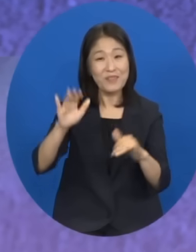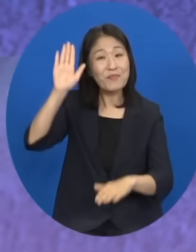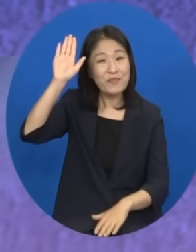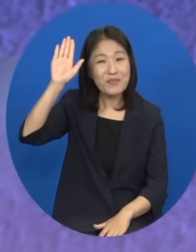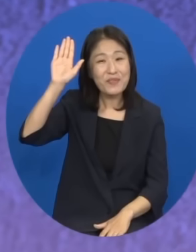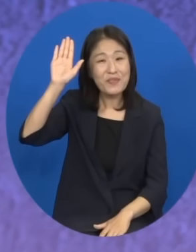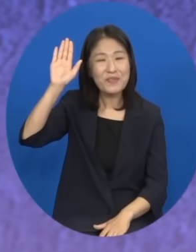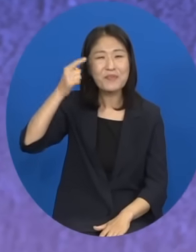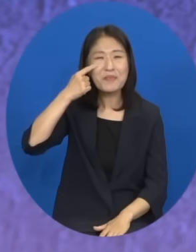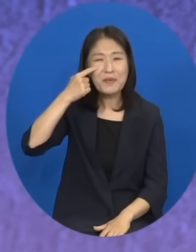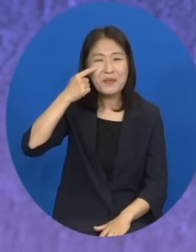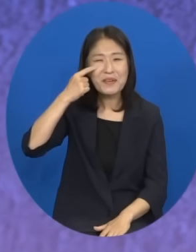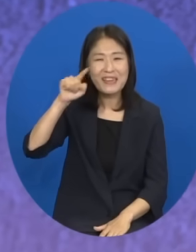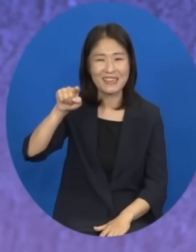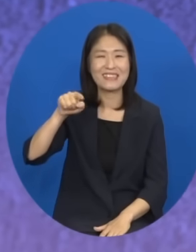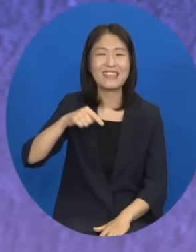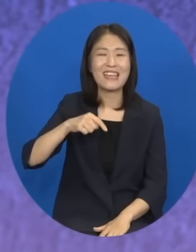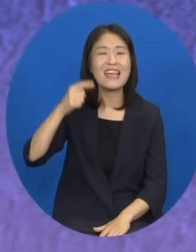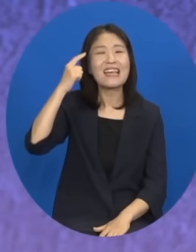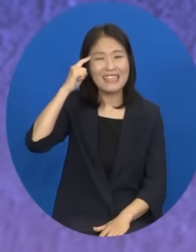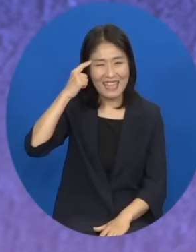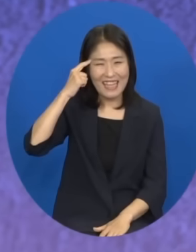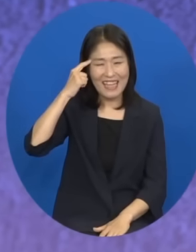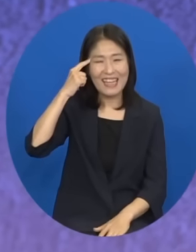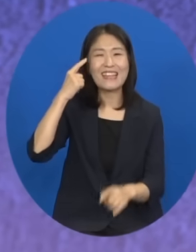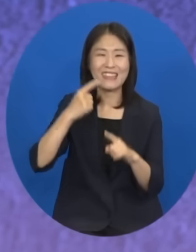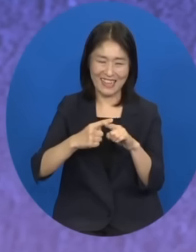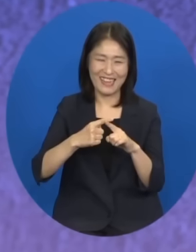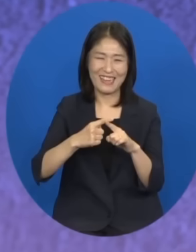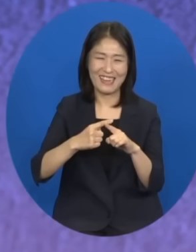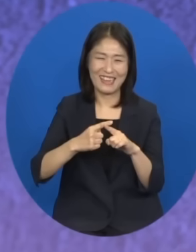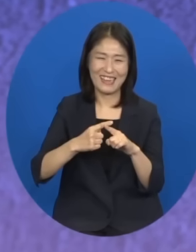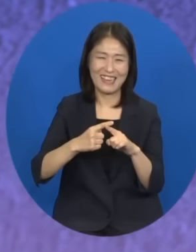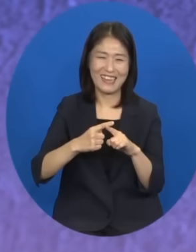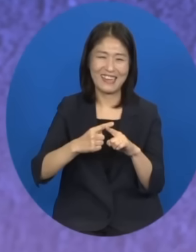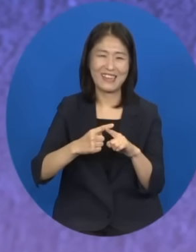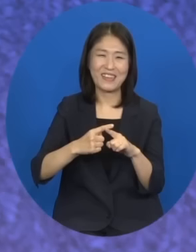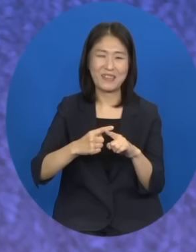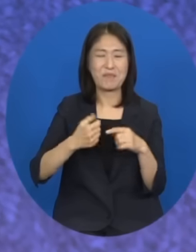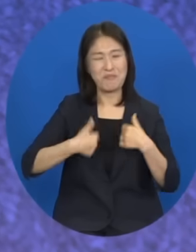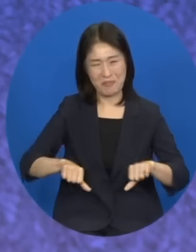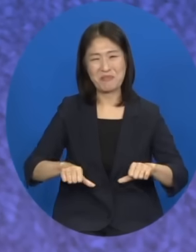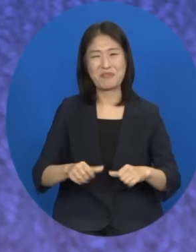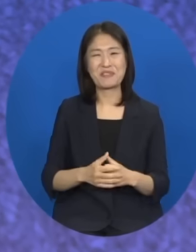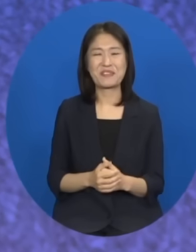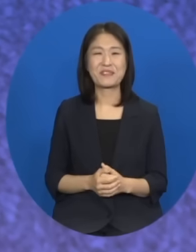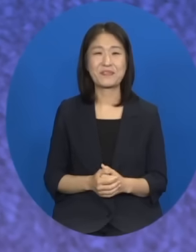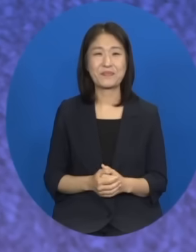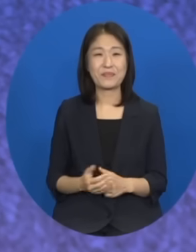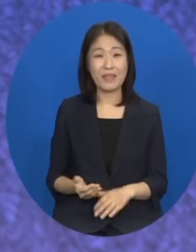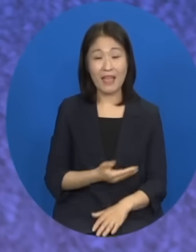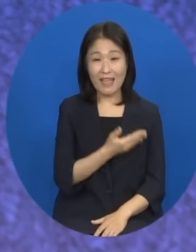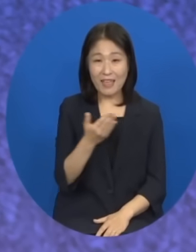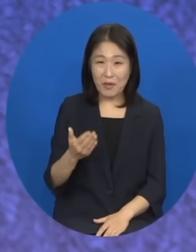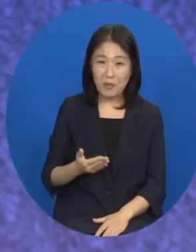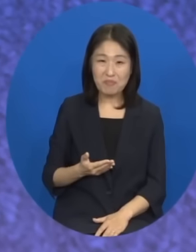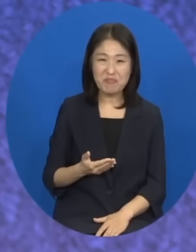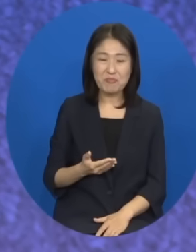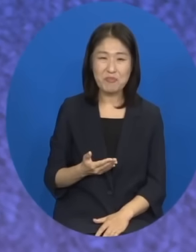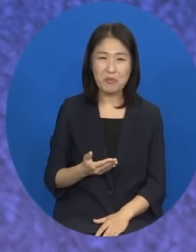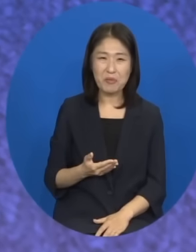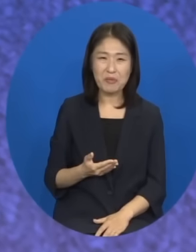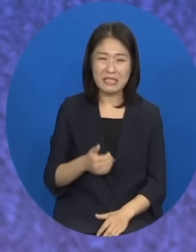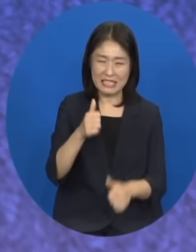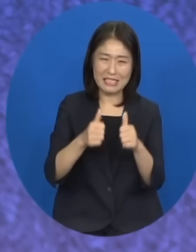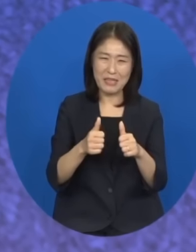생각을 잠깐 했다가 또 시험 들 수도 있을 것 같아서 여러분들이 시험 들 일이 없죠. 뭐 제가